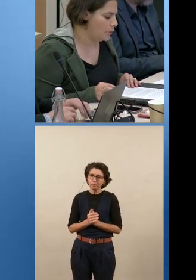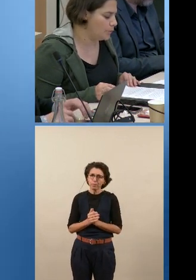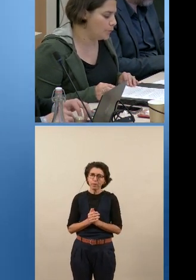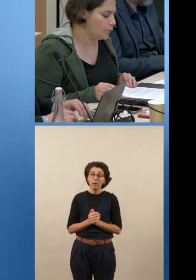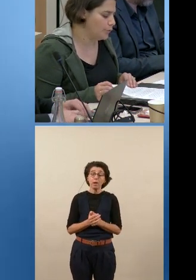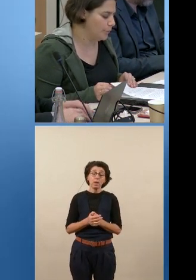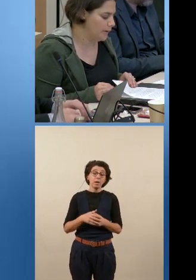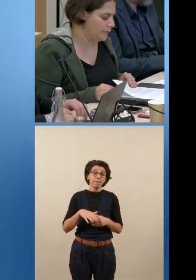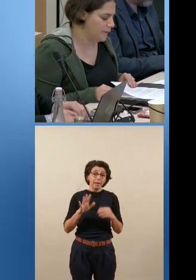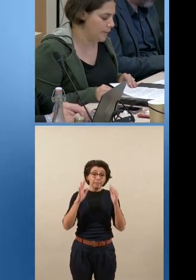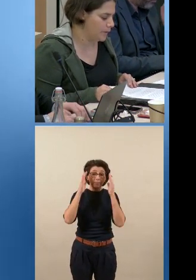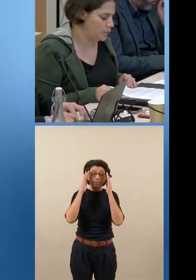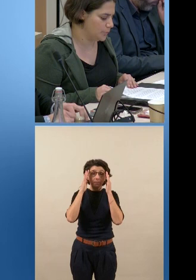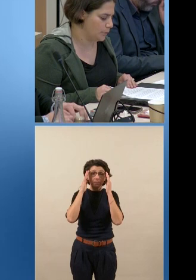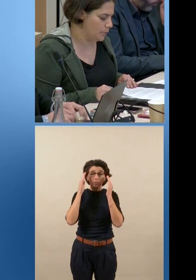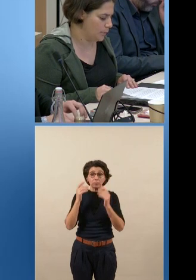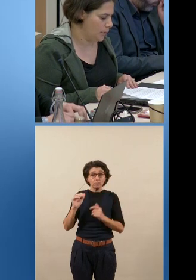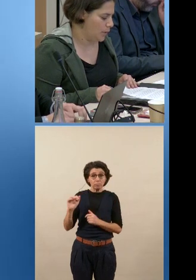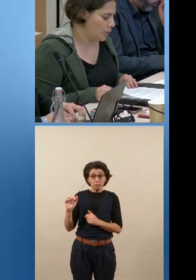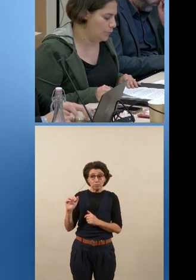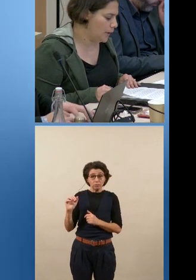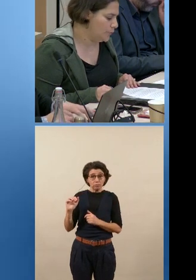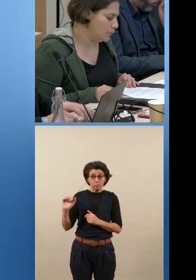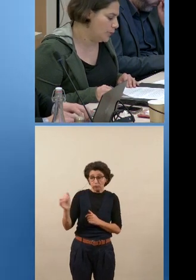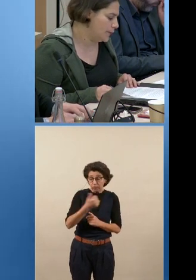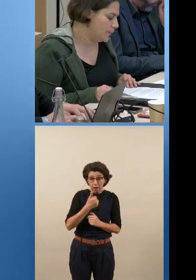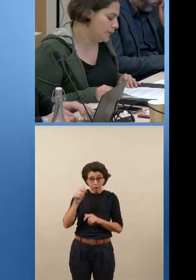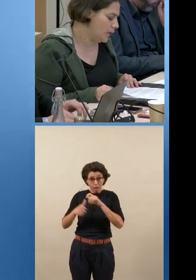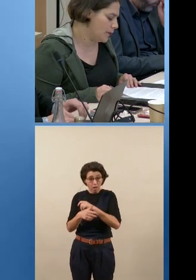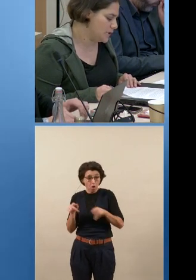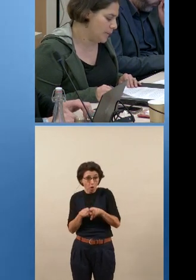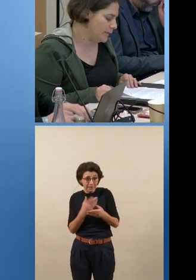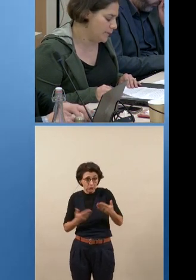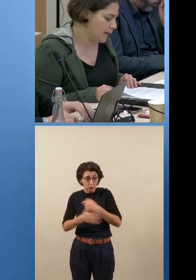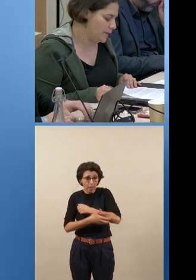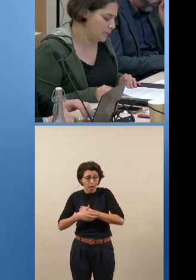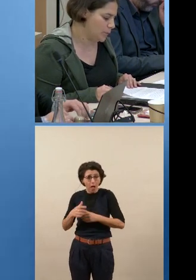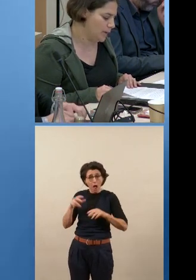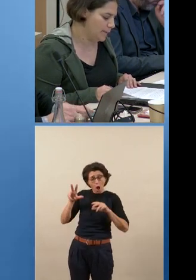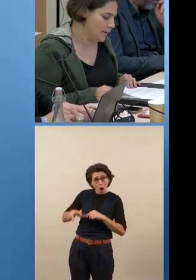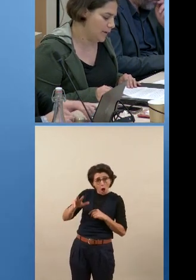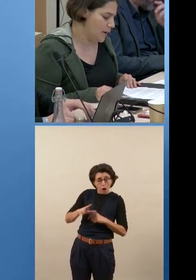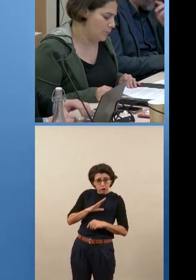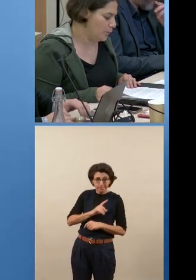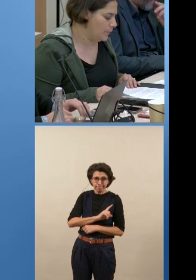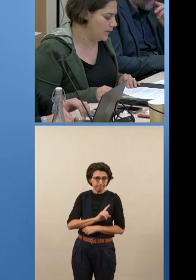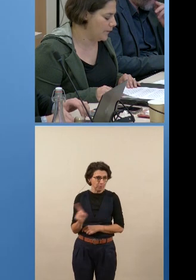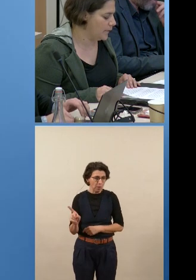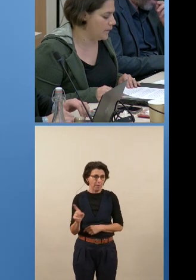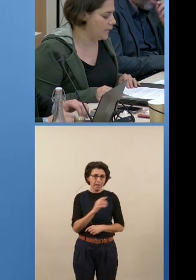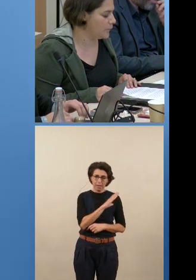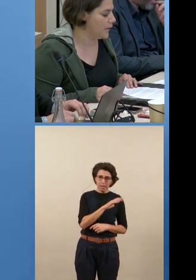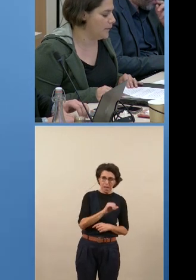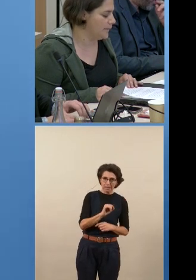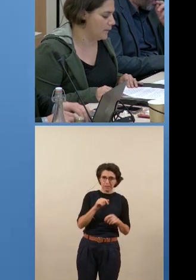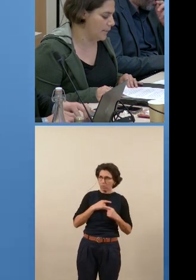malheureusement tous ne bénéficient pas dans logement au-delà du recours indemnitaire engagé par le CCAS contre l'État pour le mettre face à